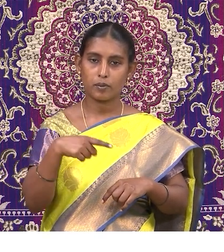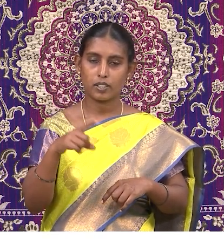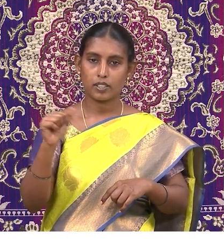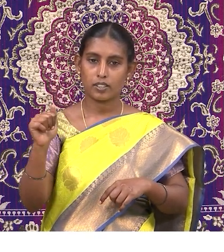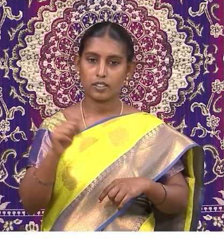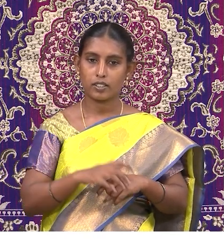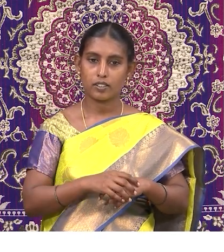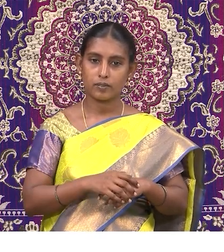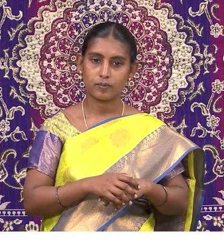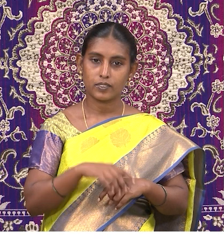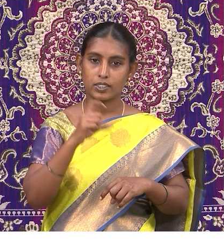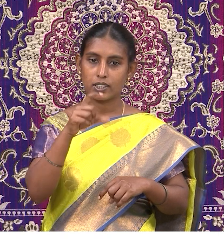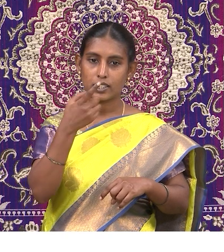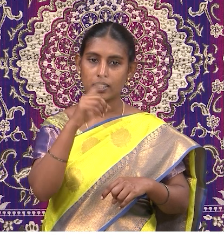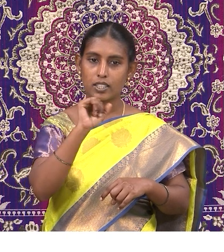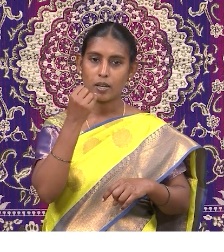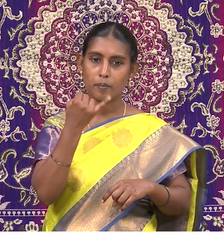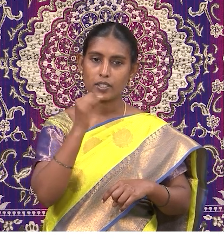என்னங்க, -65,